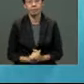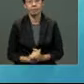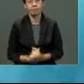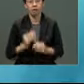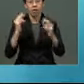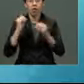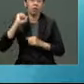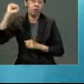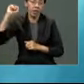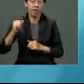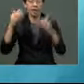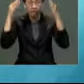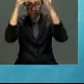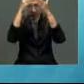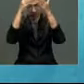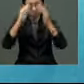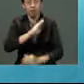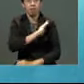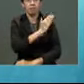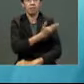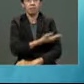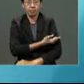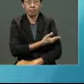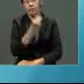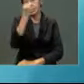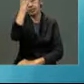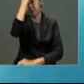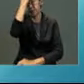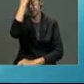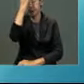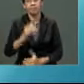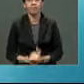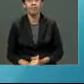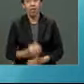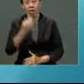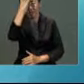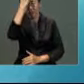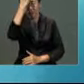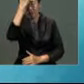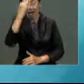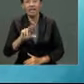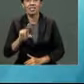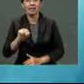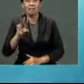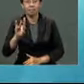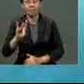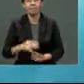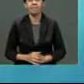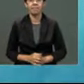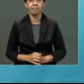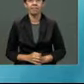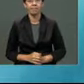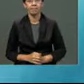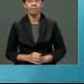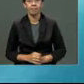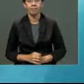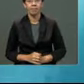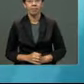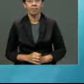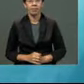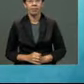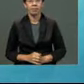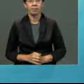โดนีเซียฟิลิปปินส์แล้วก็ญี่ปุ่นก็เป็น2หลักนะครับ38นะครับตอนนี้ถ้าพูด